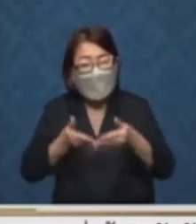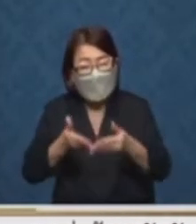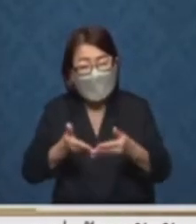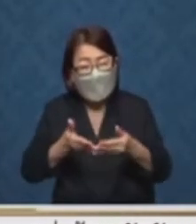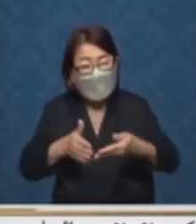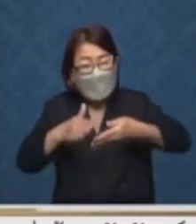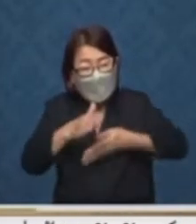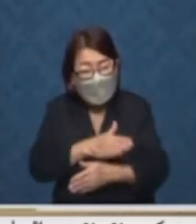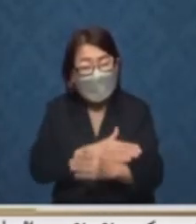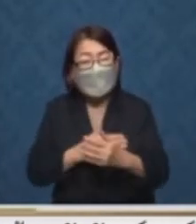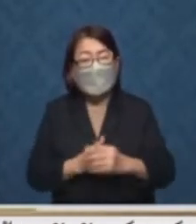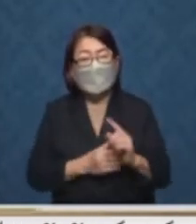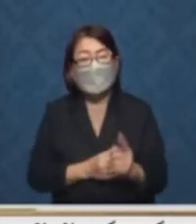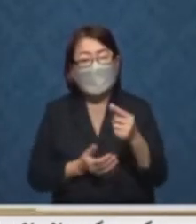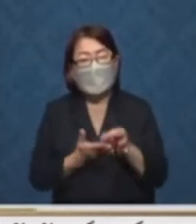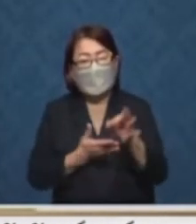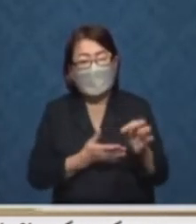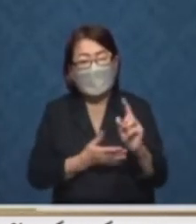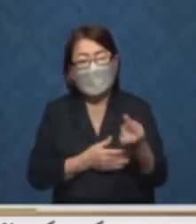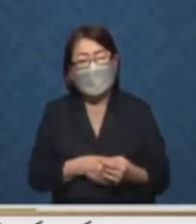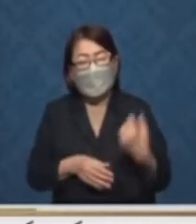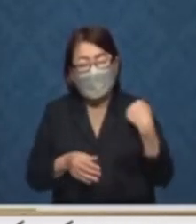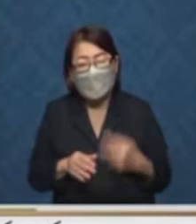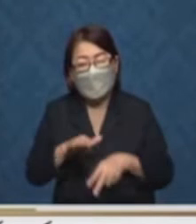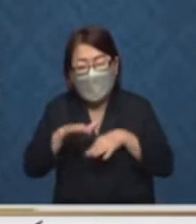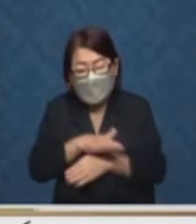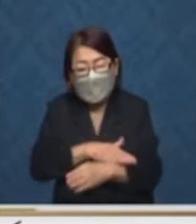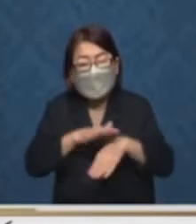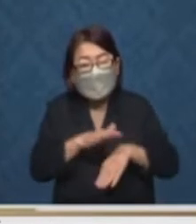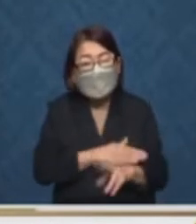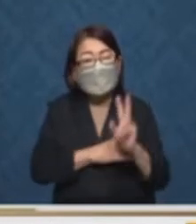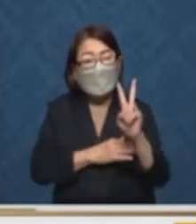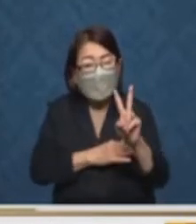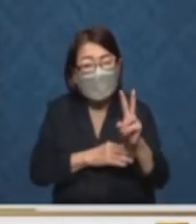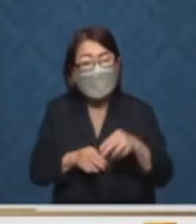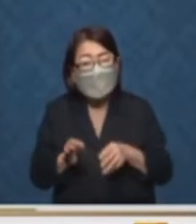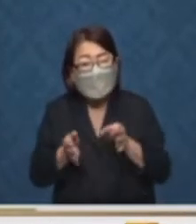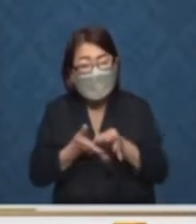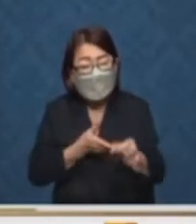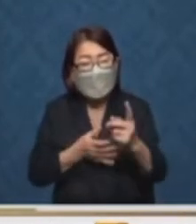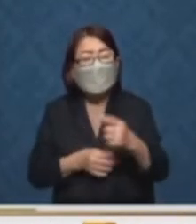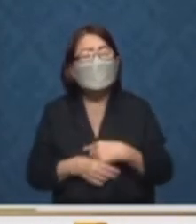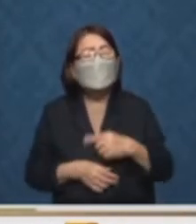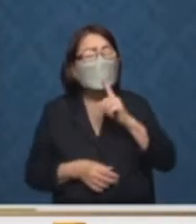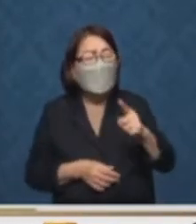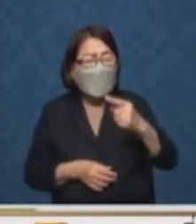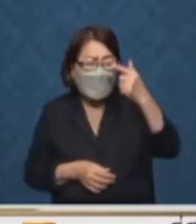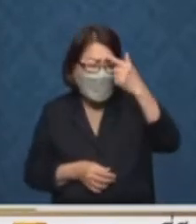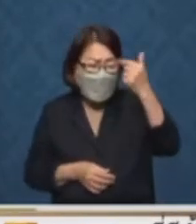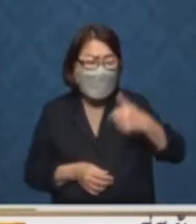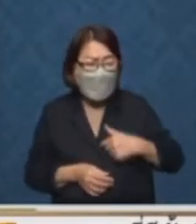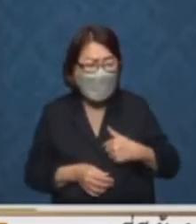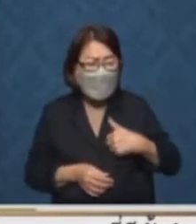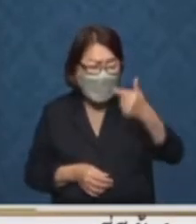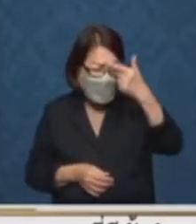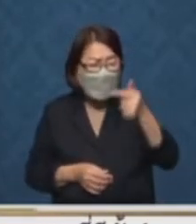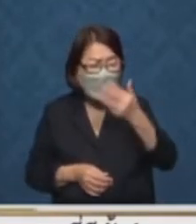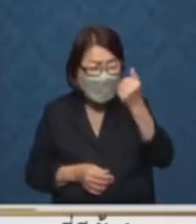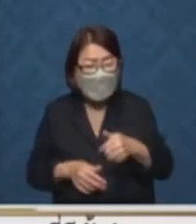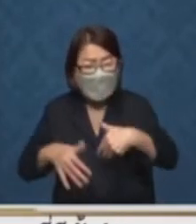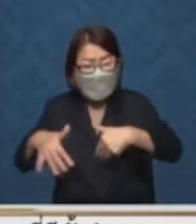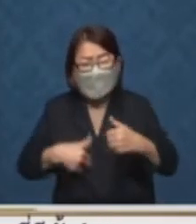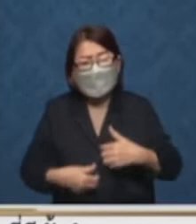ำใหม่อีก2ลำนะครับที่บอกว่าพลเอกประยุทธ์เนี่ยท่านใจดำครับคนอดอยากหิวโห